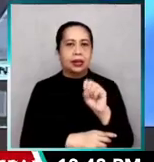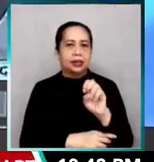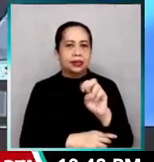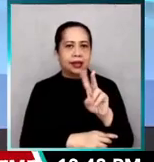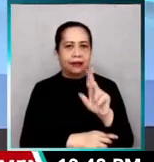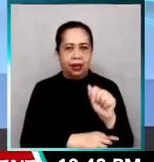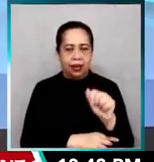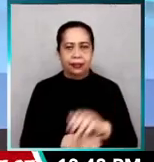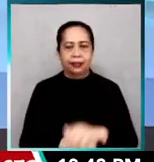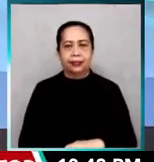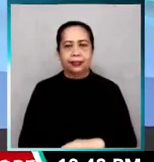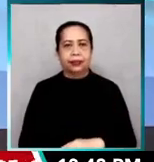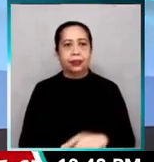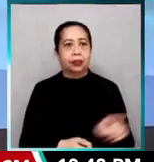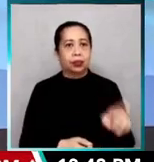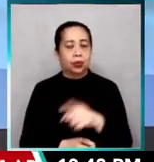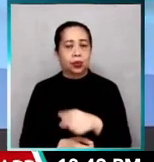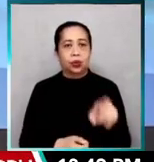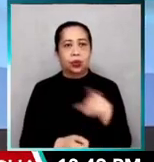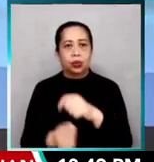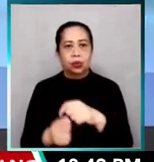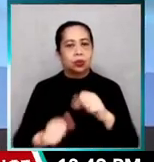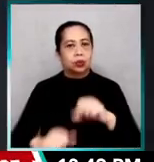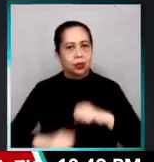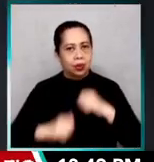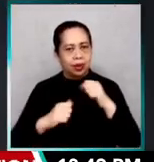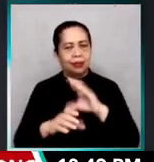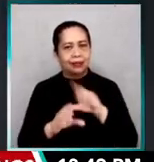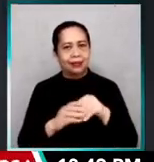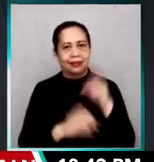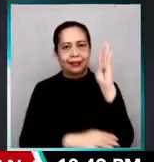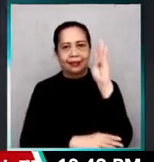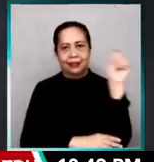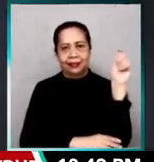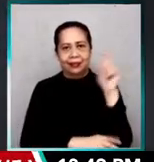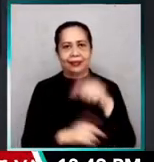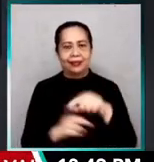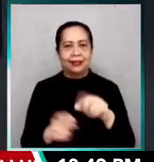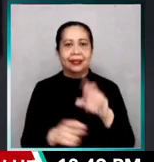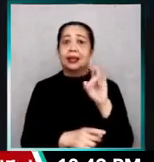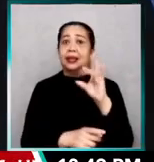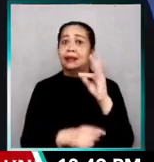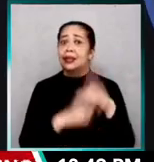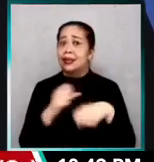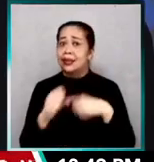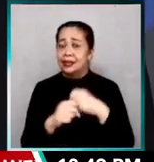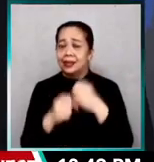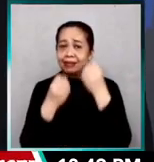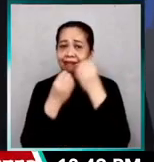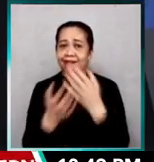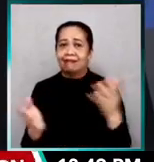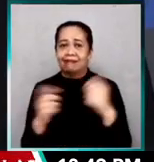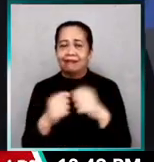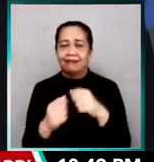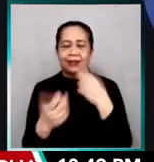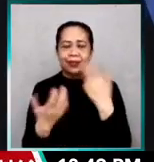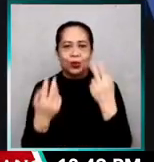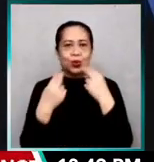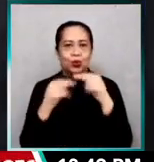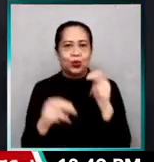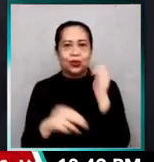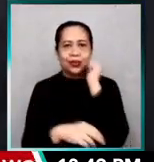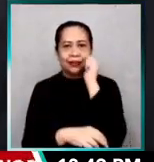Proud daw sina Connie at Raffy na maging bahagi ng Balitang Hali na 17 taon nang naghahatid ng may init na balita tuwing